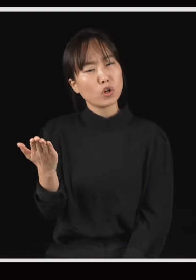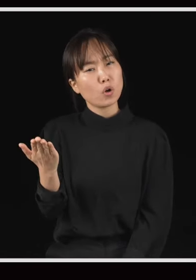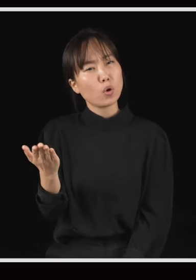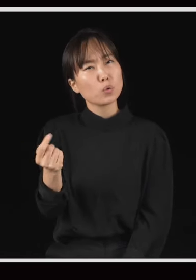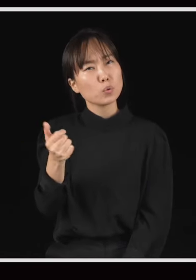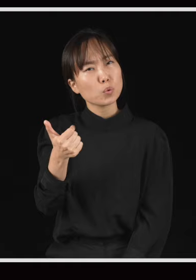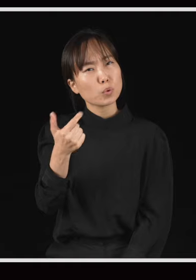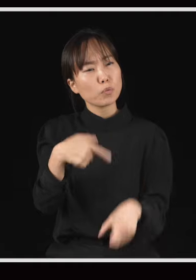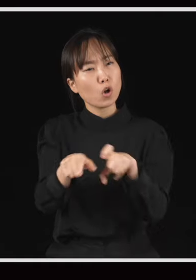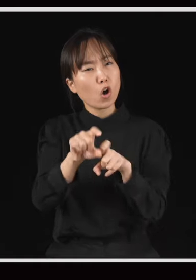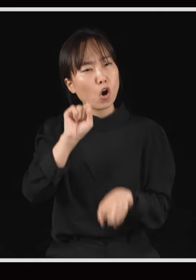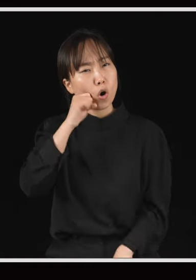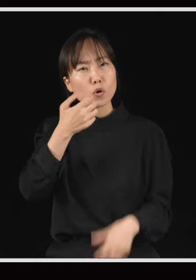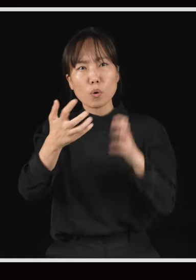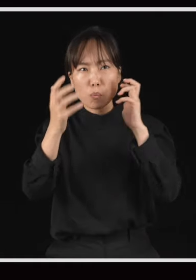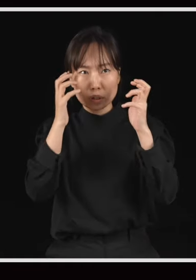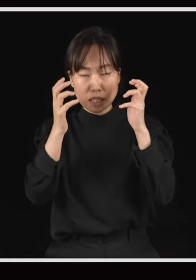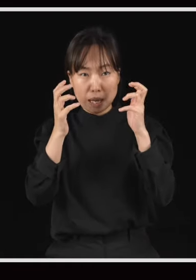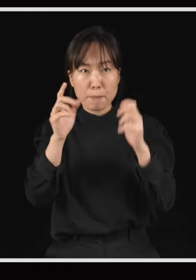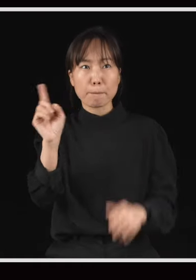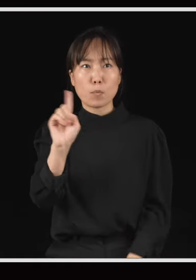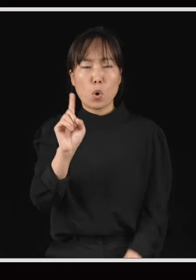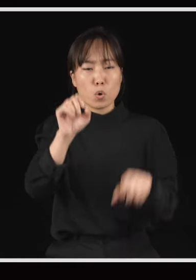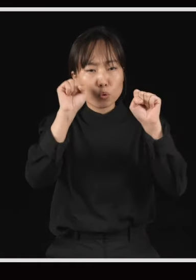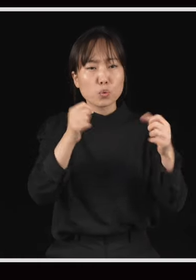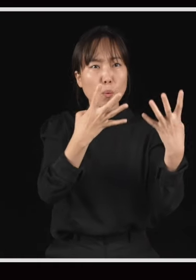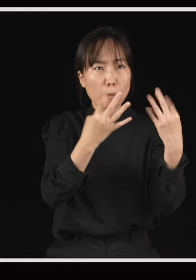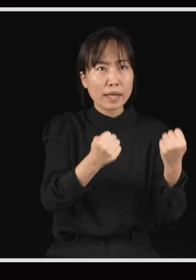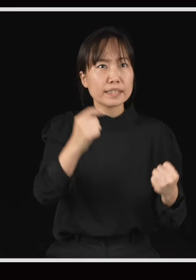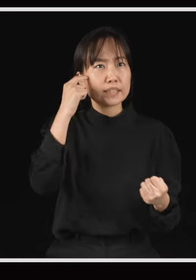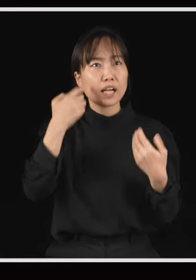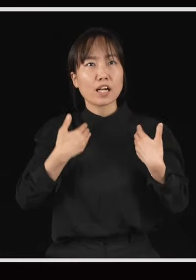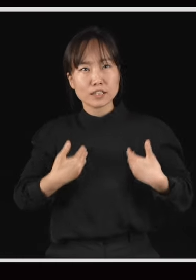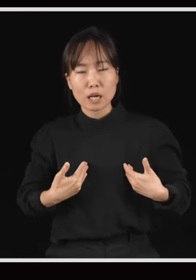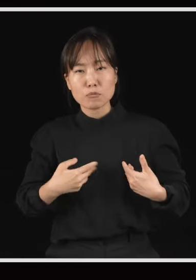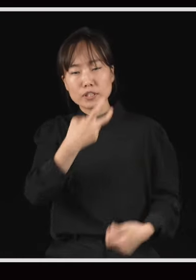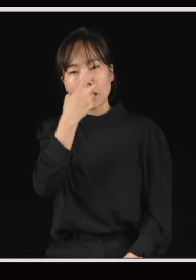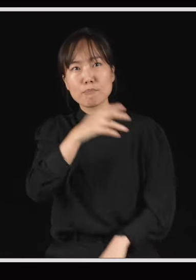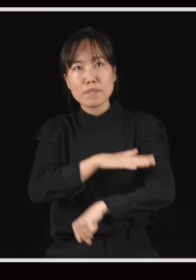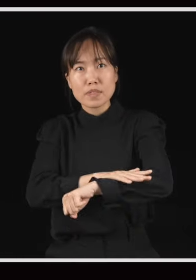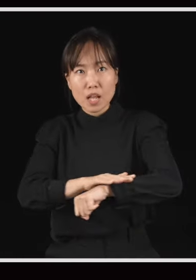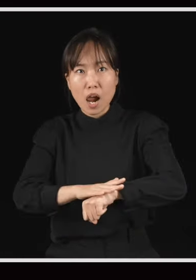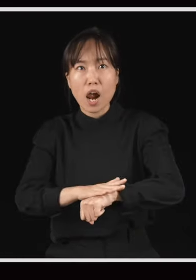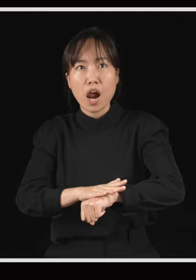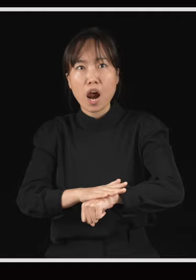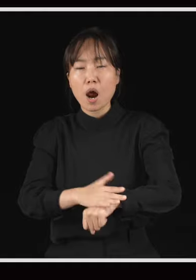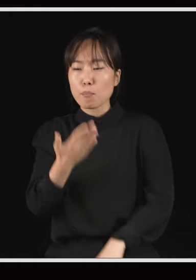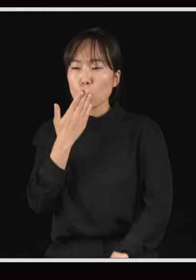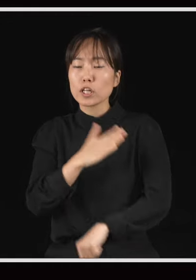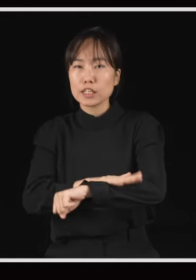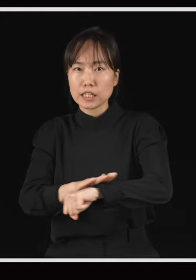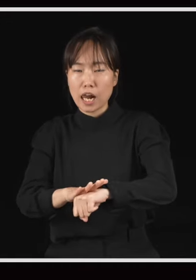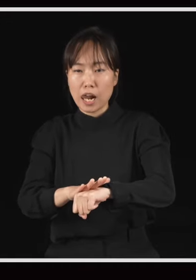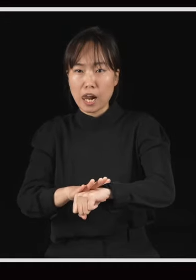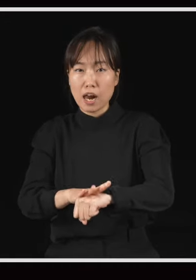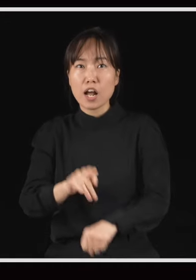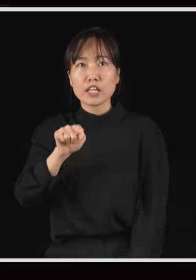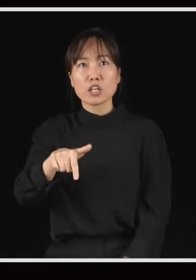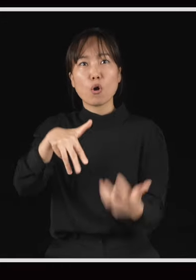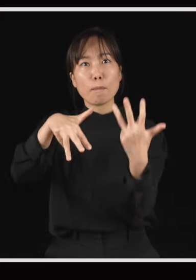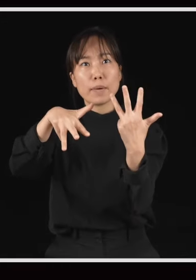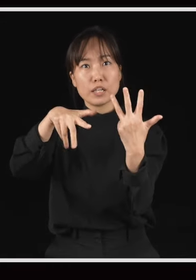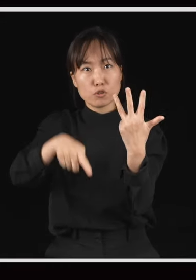조금 더 복잡한 건데요. 운동도 하고 명상도 하고 잠도 잘 자고 음식도 잘 먹고 그렇게